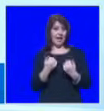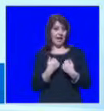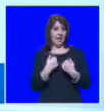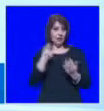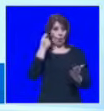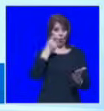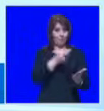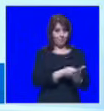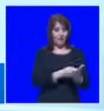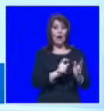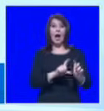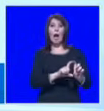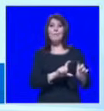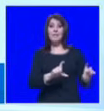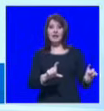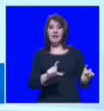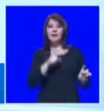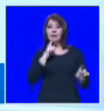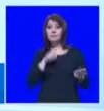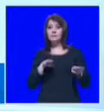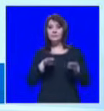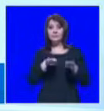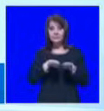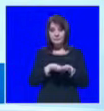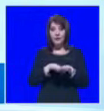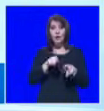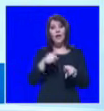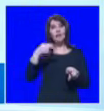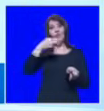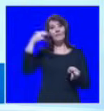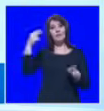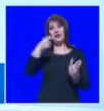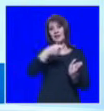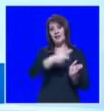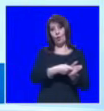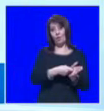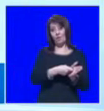Нашето закупуване на апартамента беше пропорционално на цената, за която фирмата го закупи.